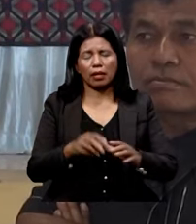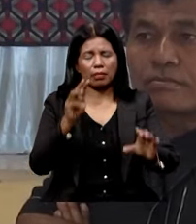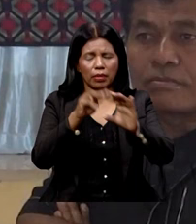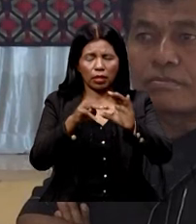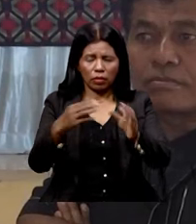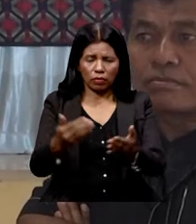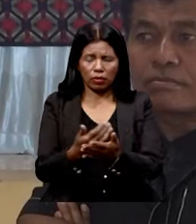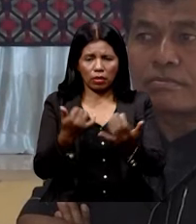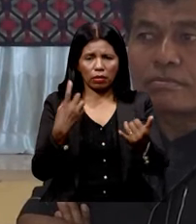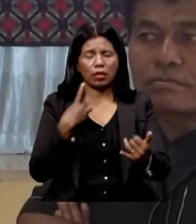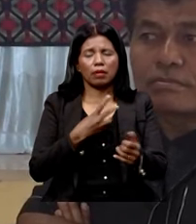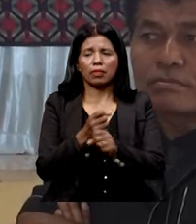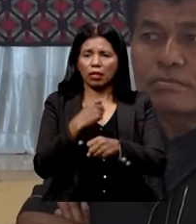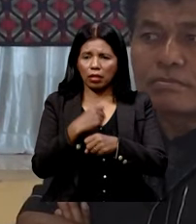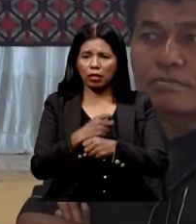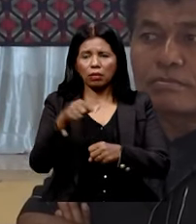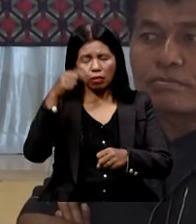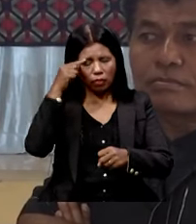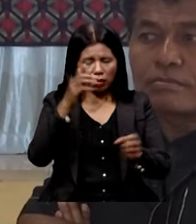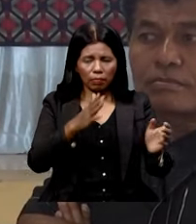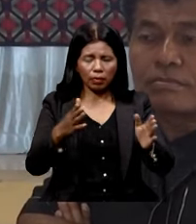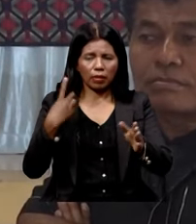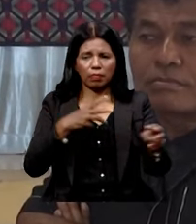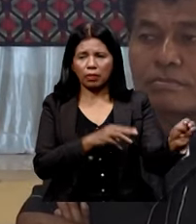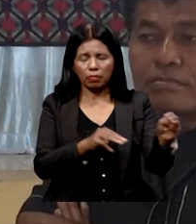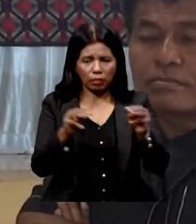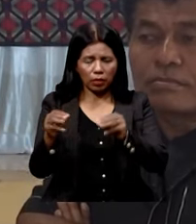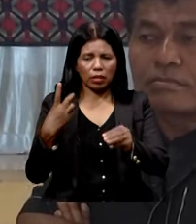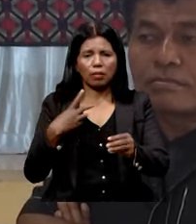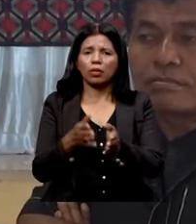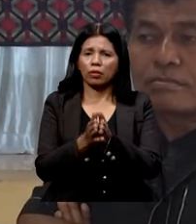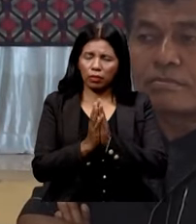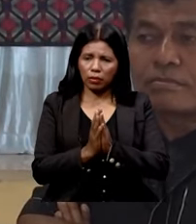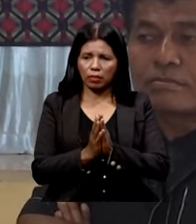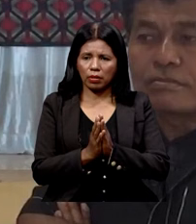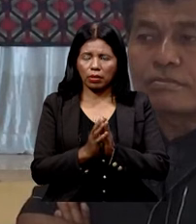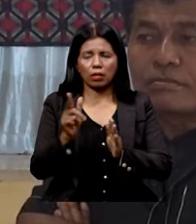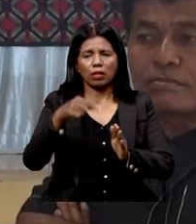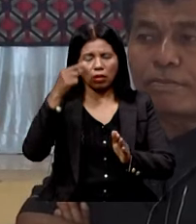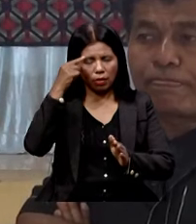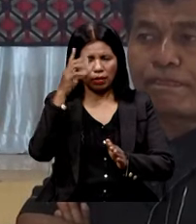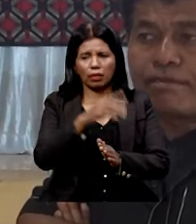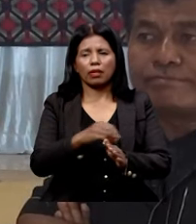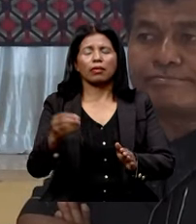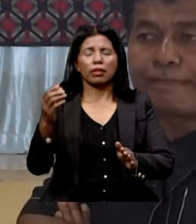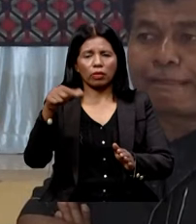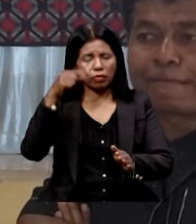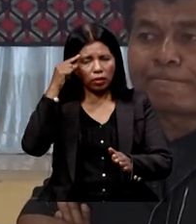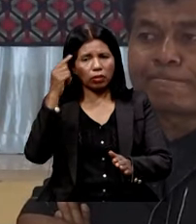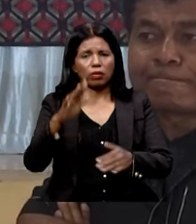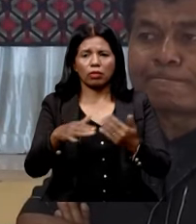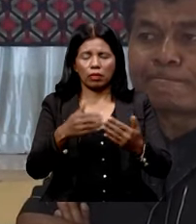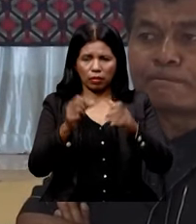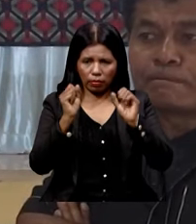halo muda govern terpara ma parma ami muda ami husu para husu ba govern governan te lokal sira atu